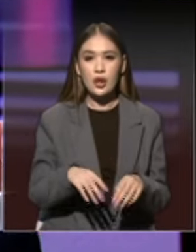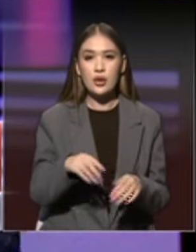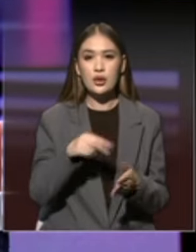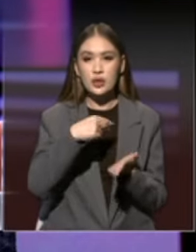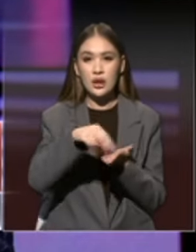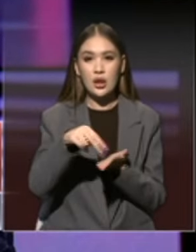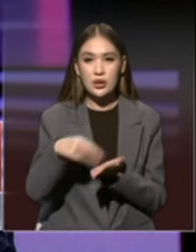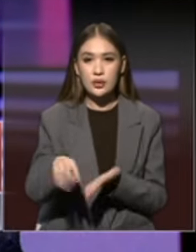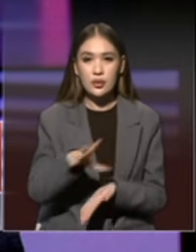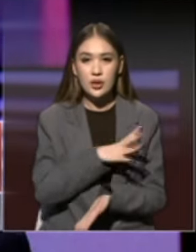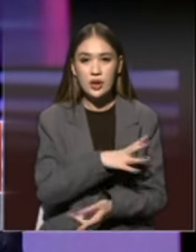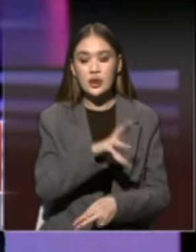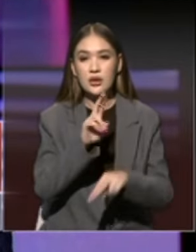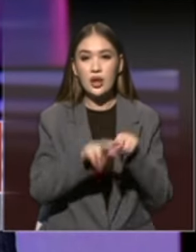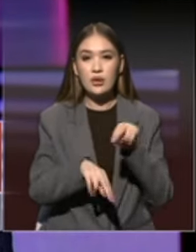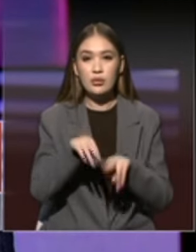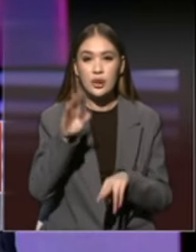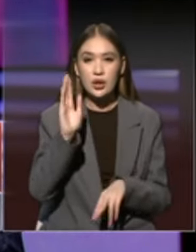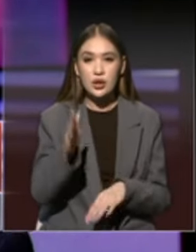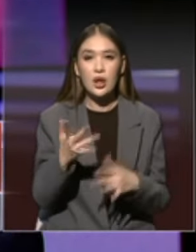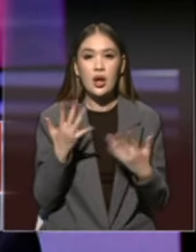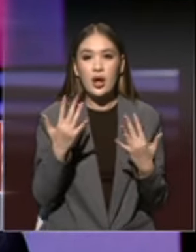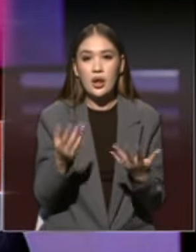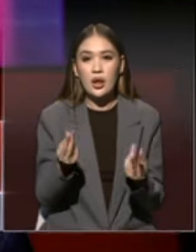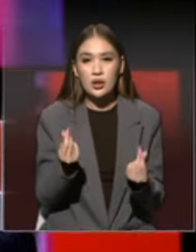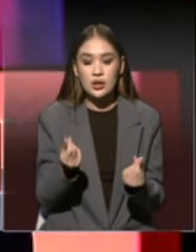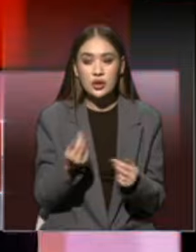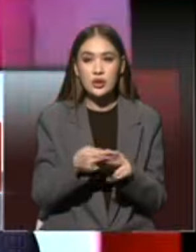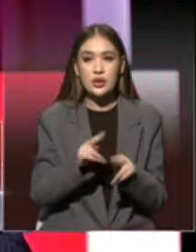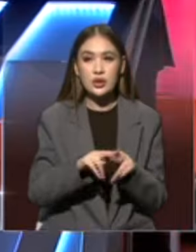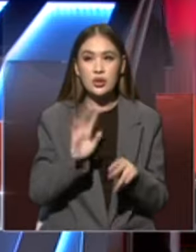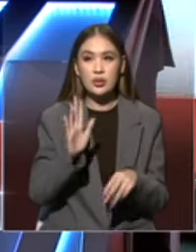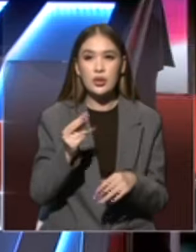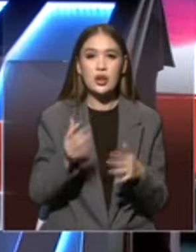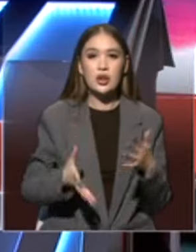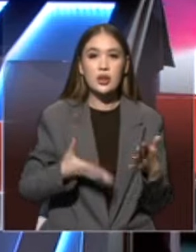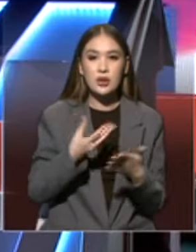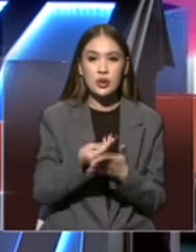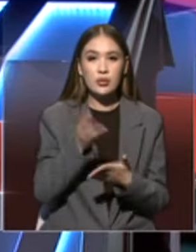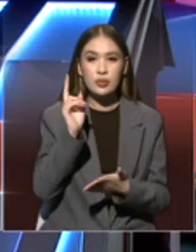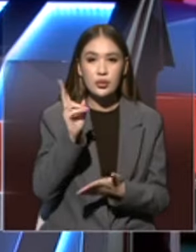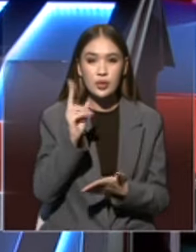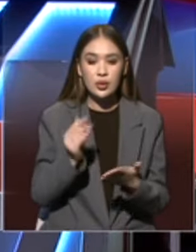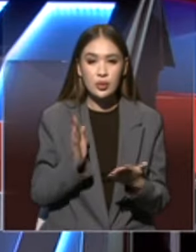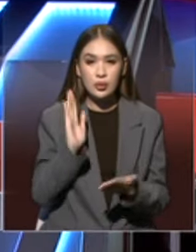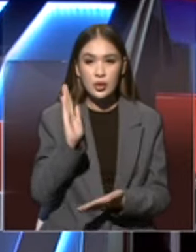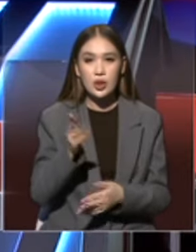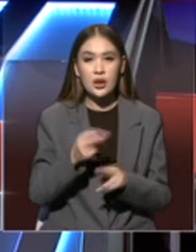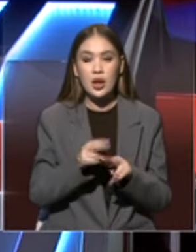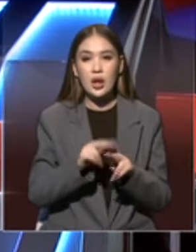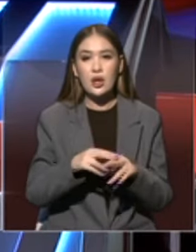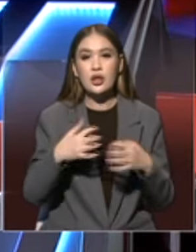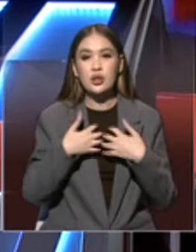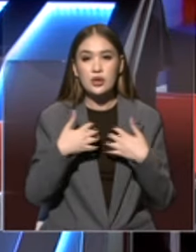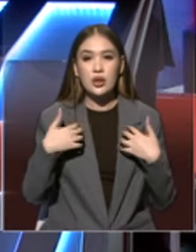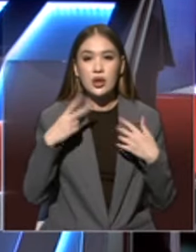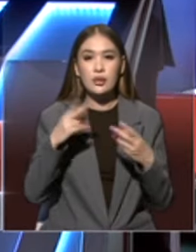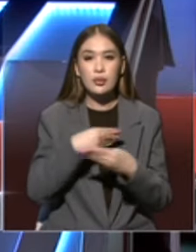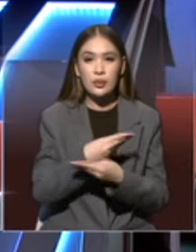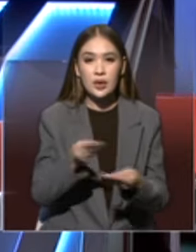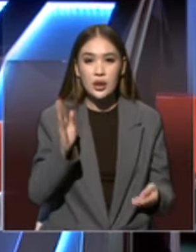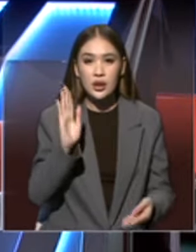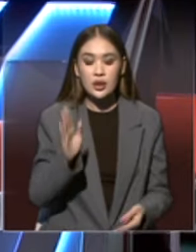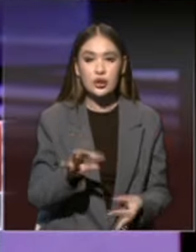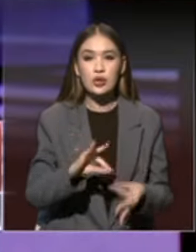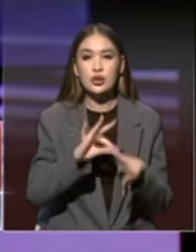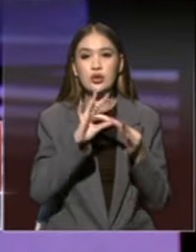үйлер салынбақшы. Ол қандай қаражатқа салынады? Өтемақыны кім төлейді? Беріліп жатқан малдарына кім беріледі? Соның бәрін